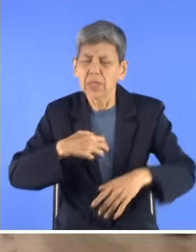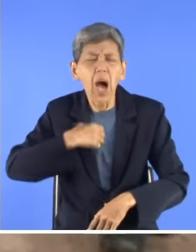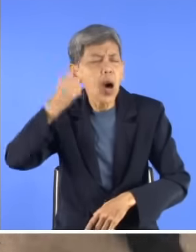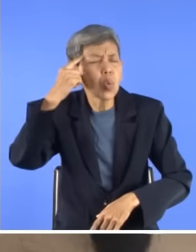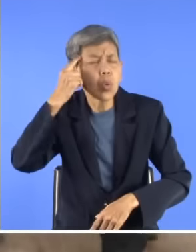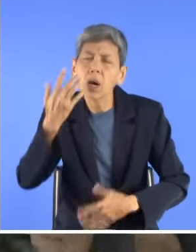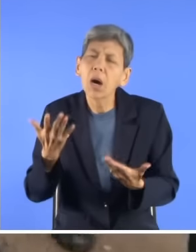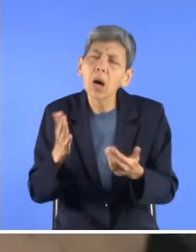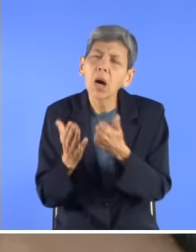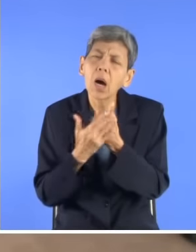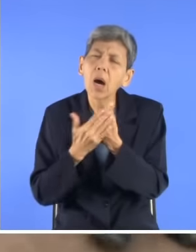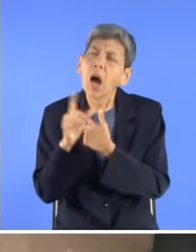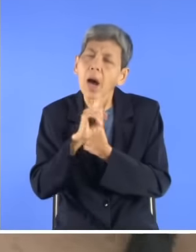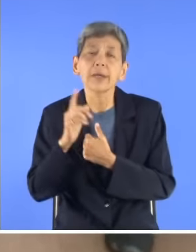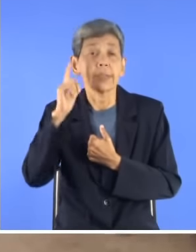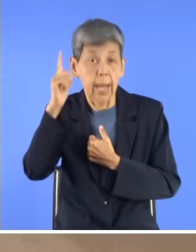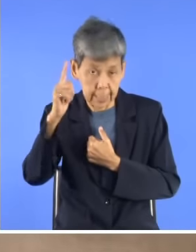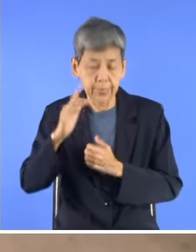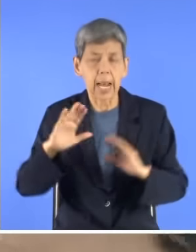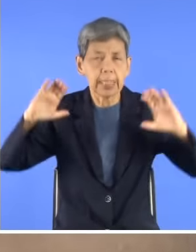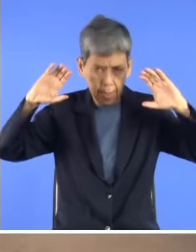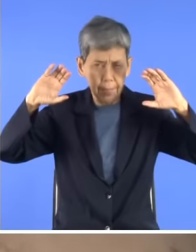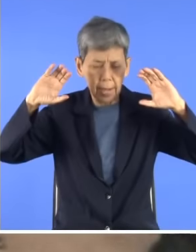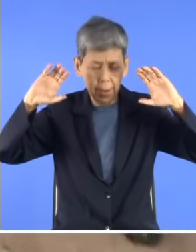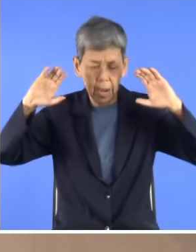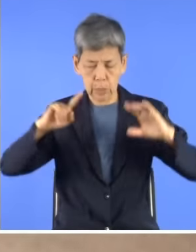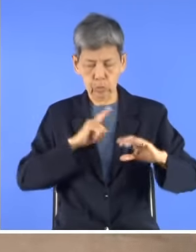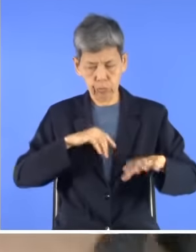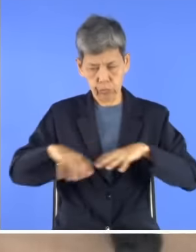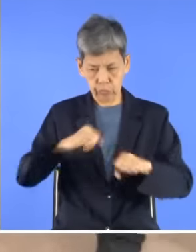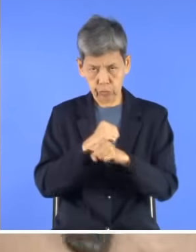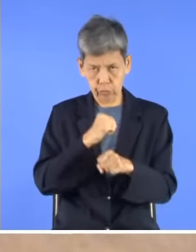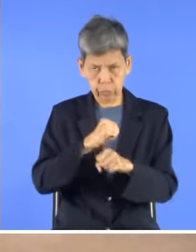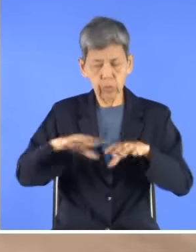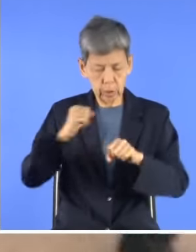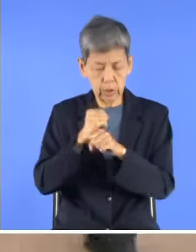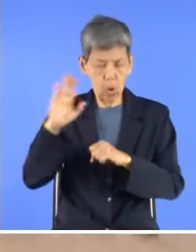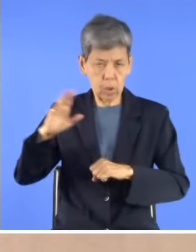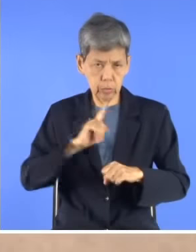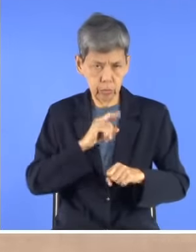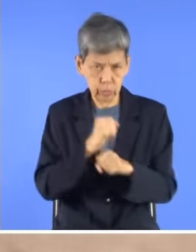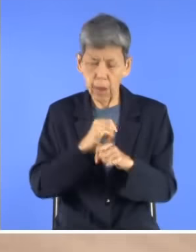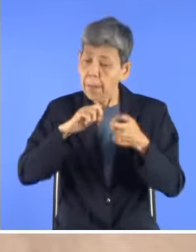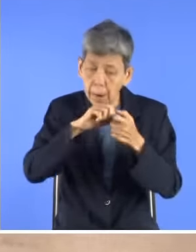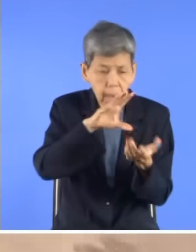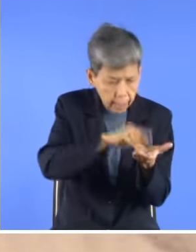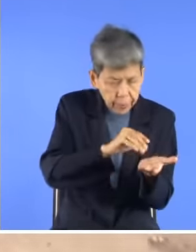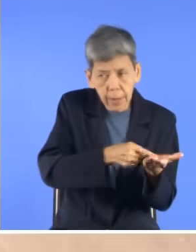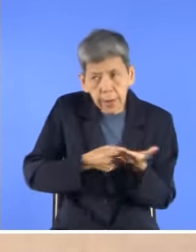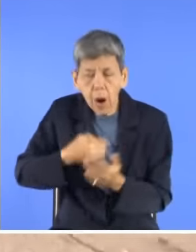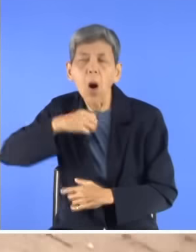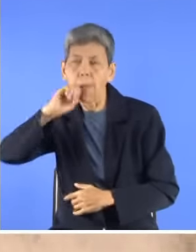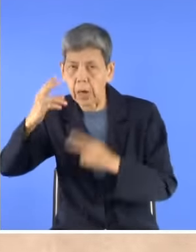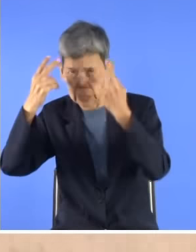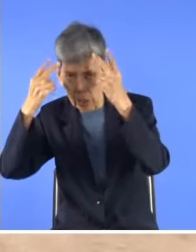ไงว่าเป็นยังไงนะครับนายทักษิณก็บอกว่ารัฐบาลหมายถึงว่าจะดำเนินการคงจะเต็มที่มั้งนะครับจะนำปัญหาต่างๆเนี่ยไปบอกนายกเองน